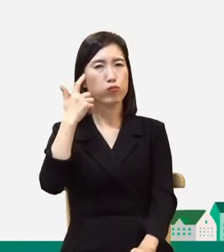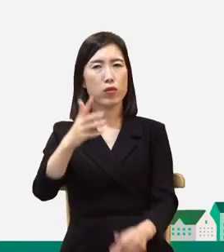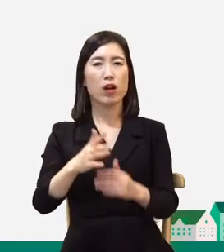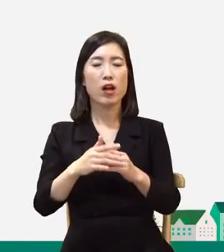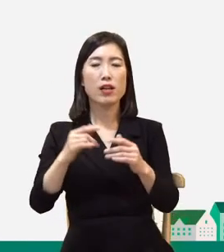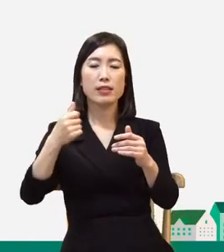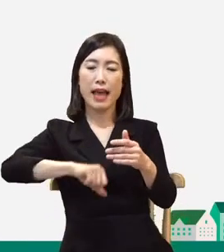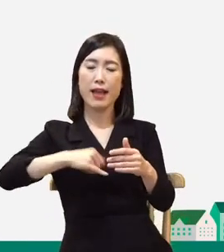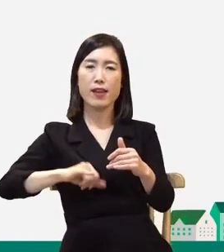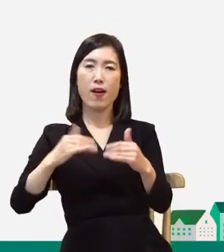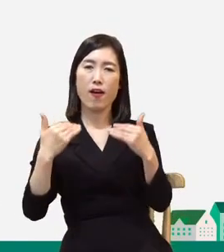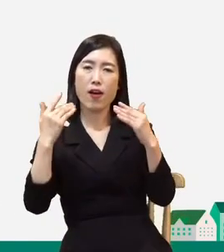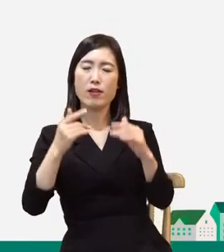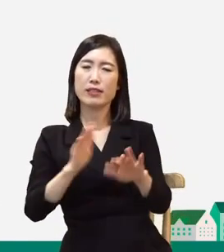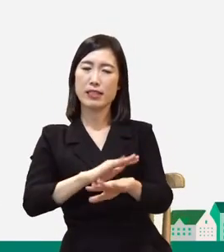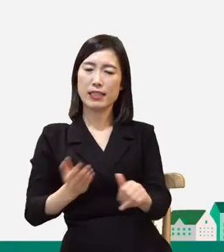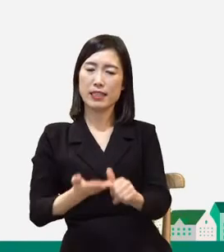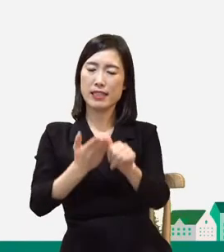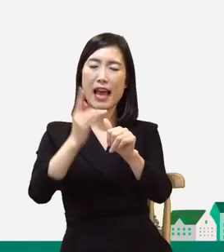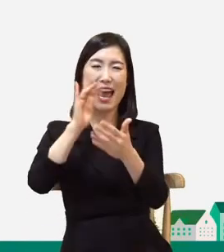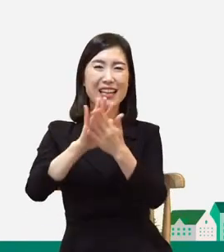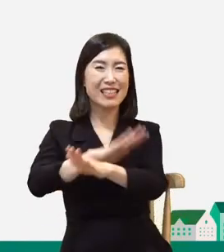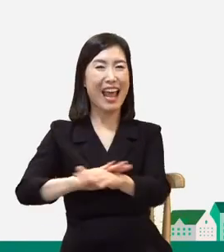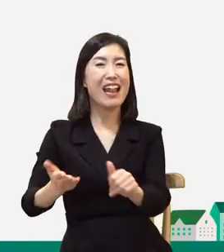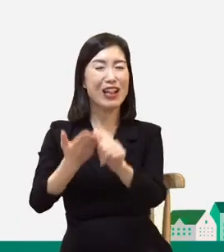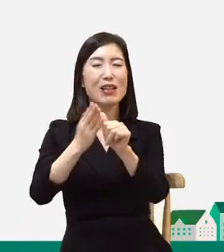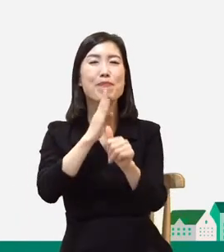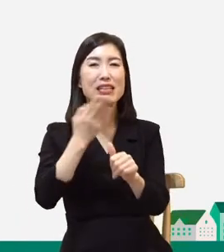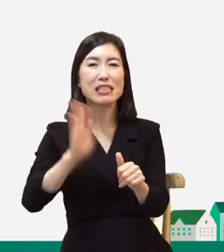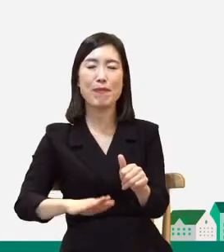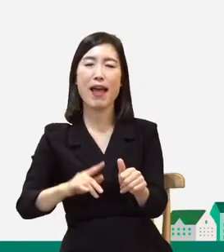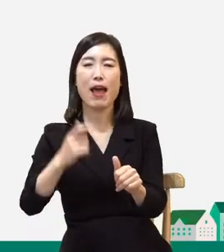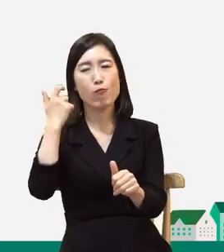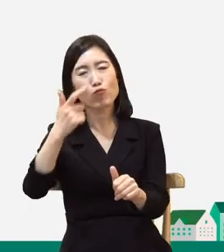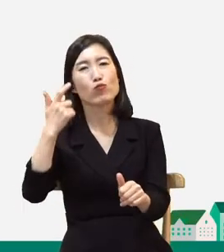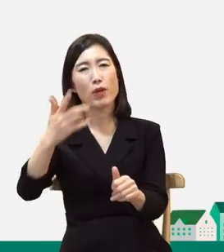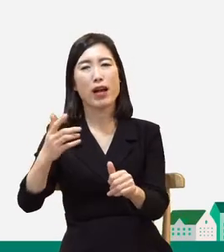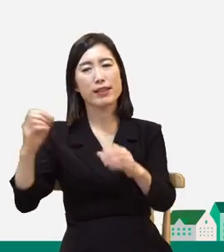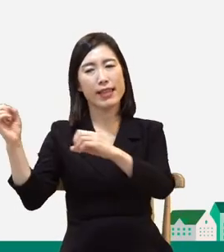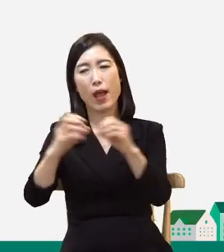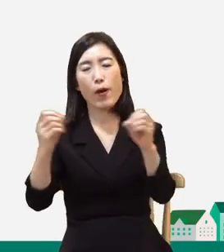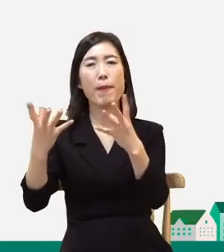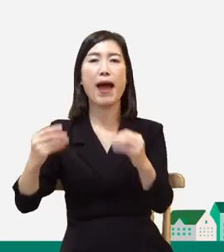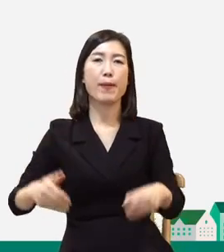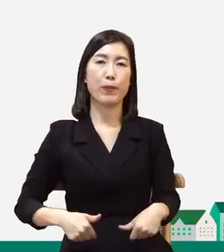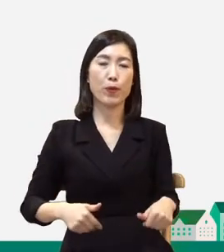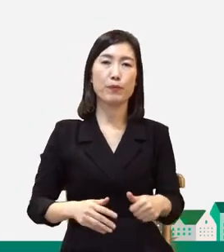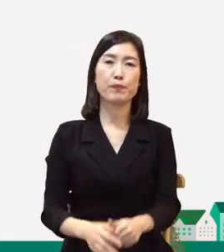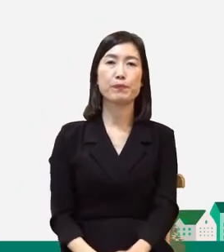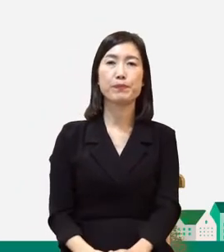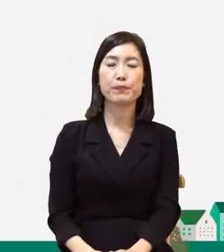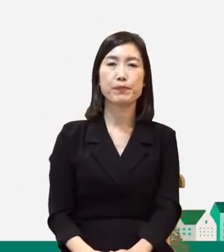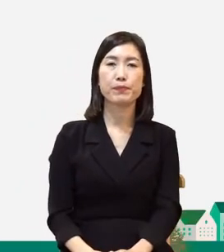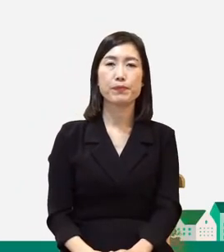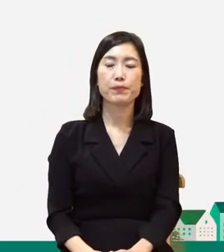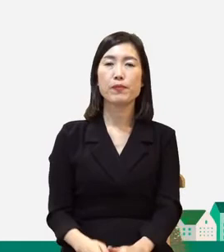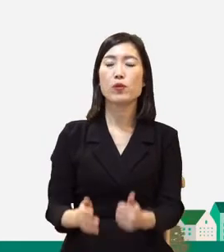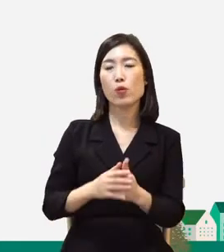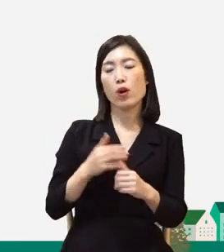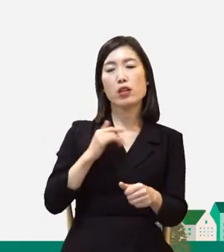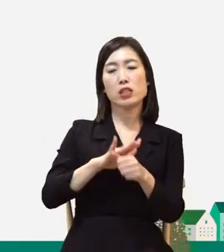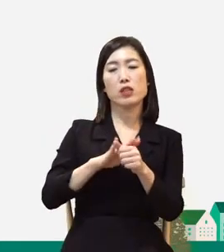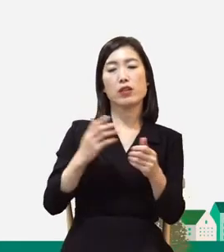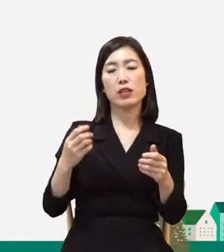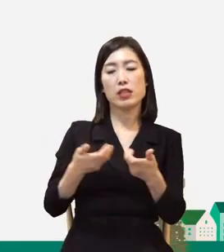부모님들이 알아서 자녀들을 잘 양육해 주시지만 이제 지원자들을 만나게 되면 지원자들이 자녀에게 어떤 것을 물었을 때